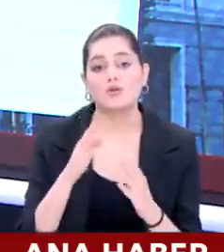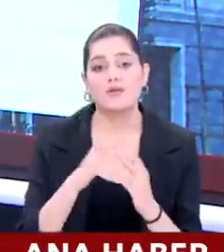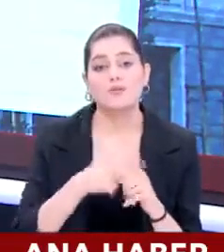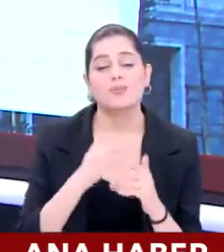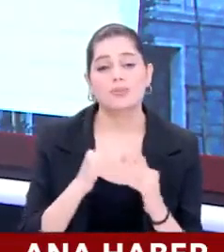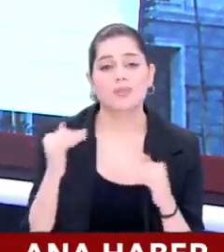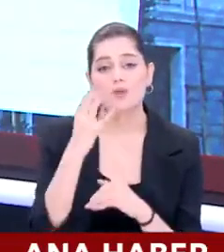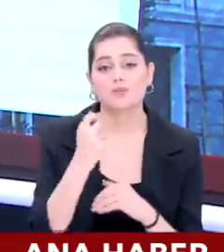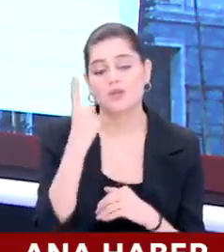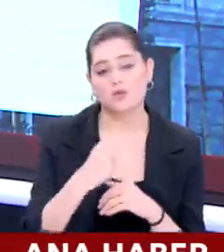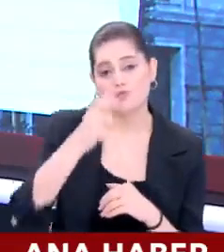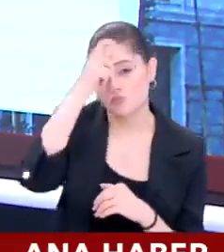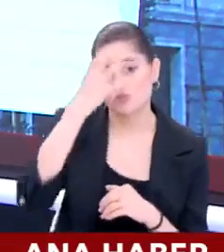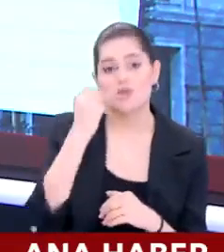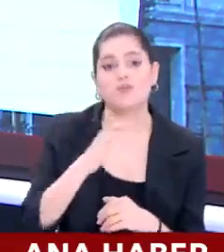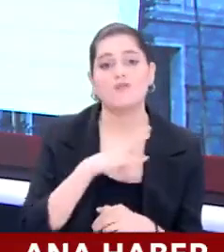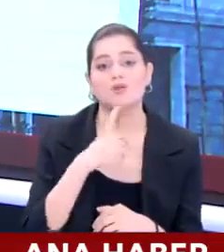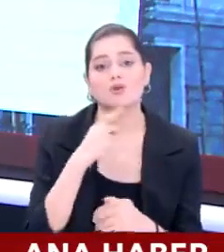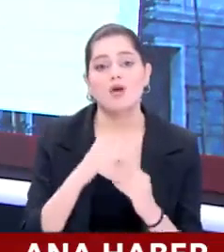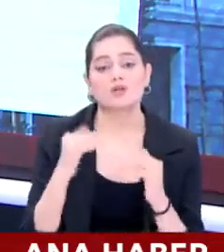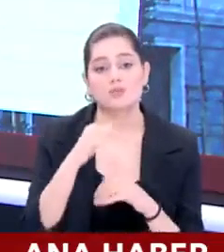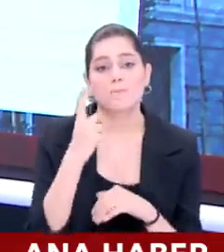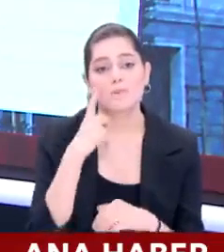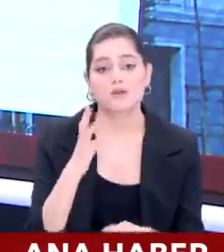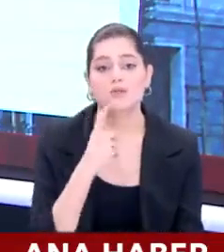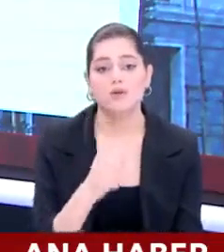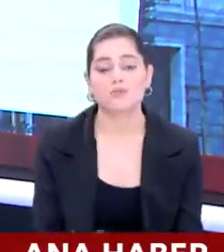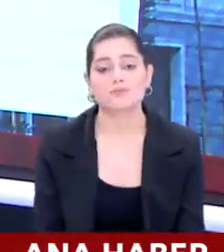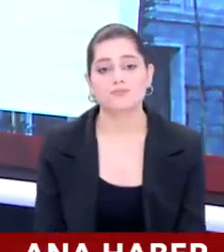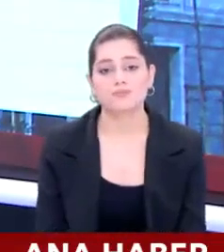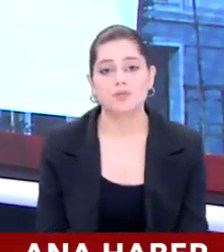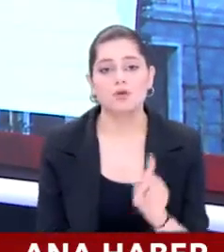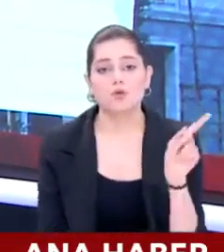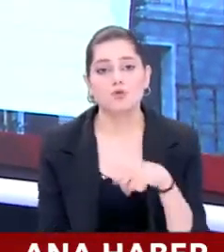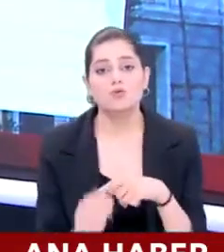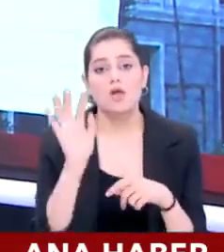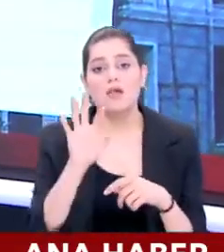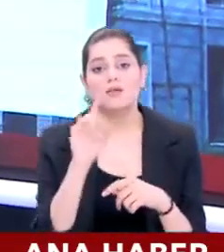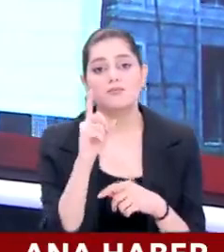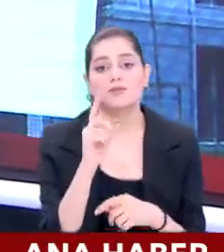artmış ilk sırada Türkiye var Türkiye'deki Alkışla şimdi dikkat Buyurun bakınız %51